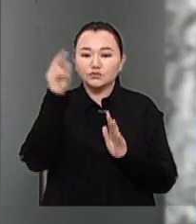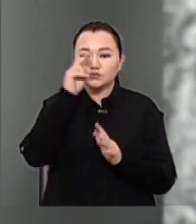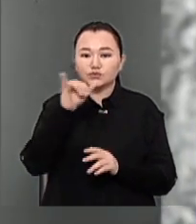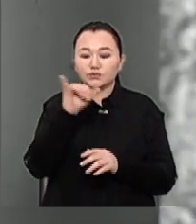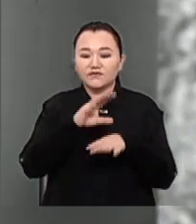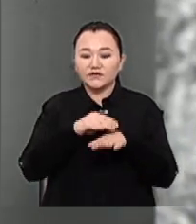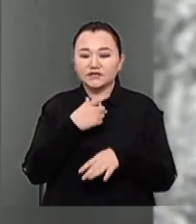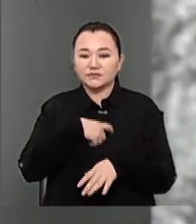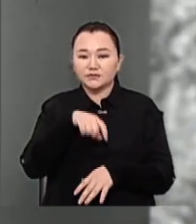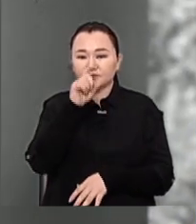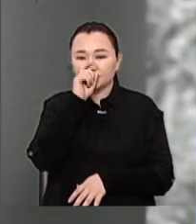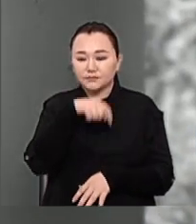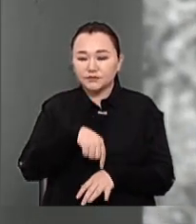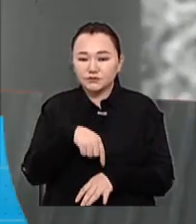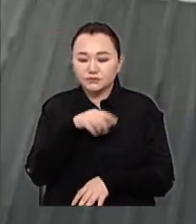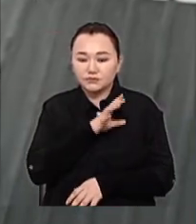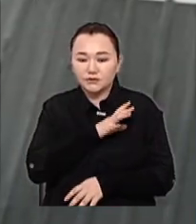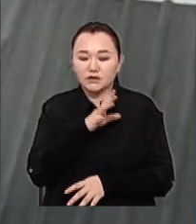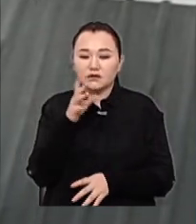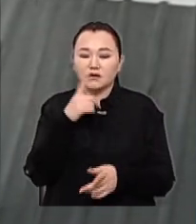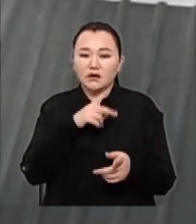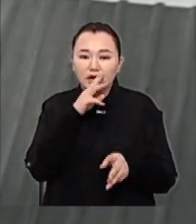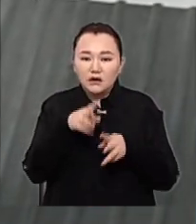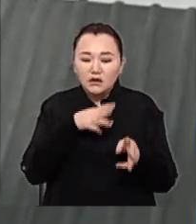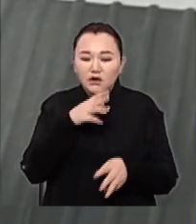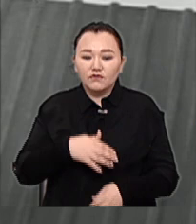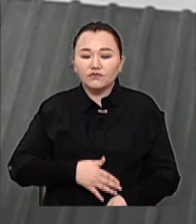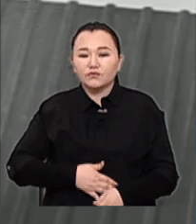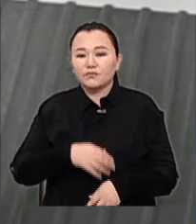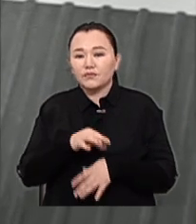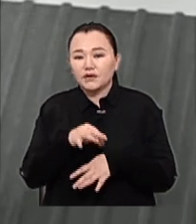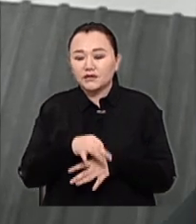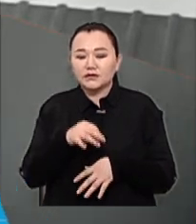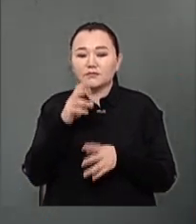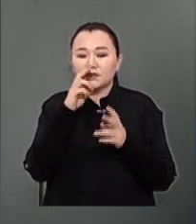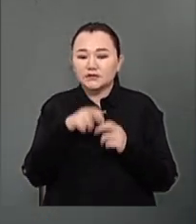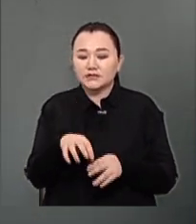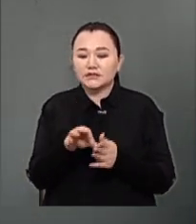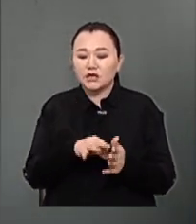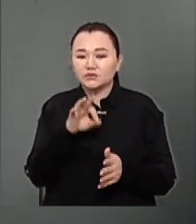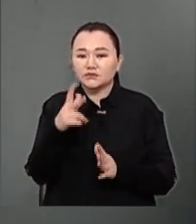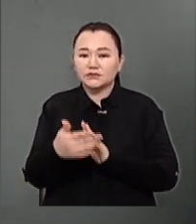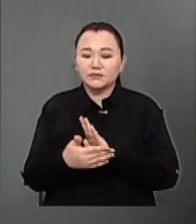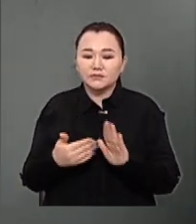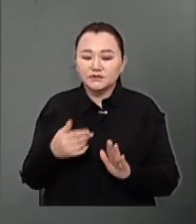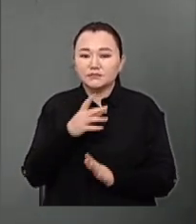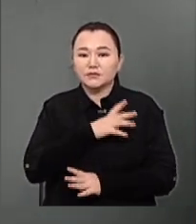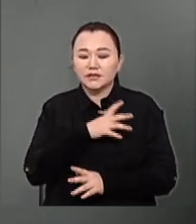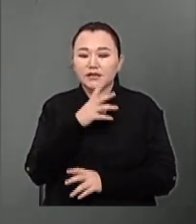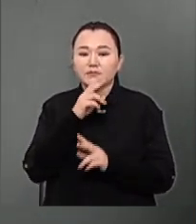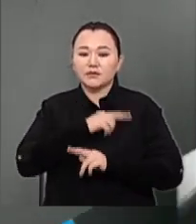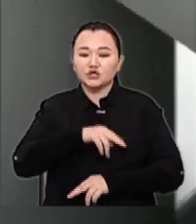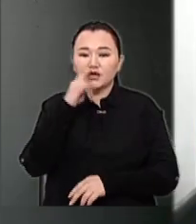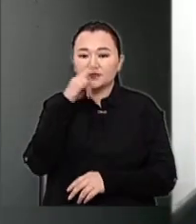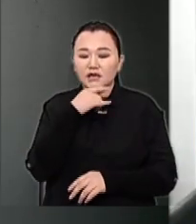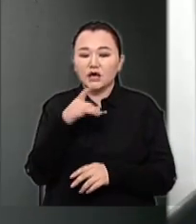түнде өзін жайсыз сезіне бастаған екен. Қайта-қайта құсып ішін ұстаған Айболатты қарату үшін бірден жедел жәрдем шақырған. Еңбекшіқазақ